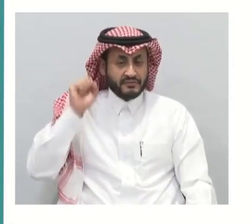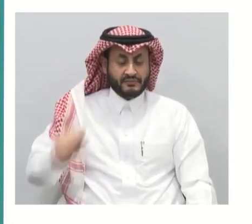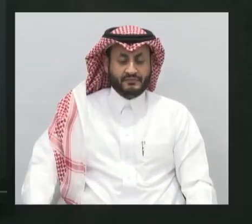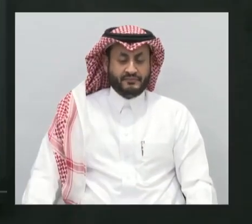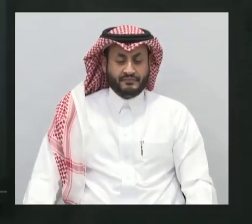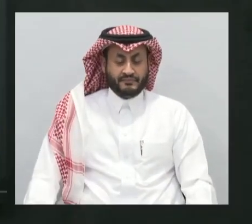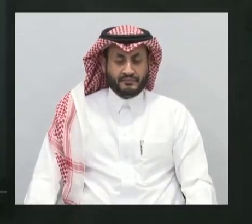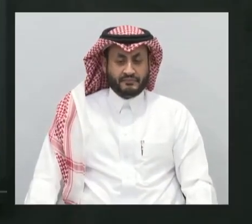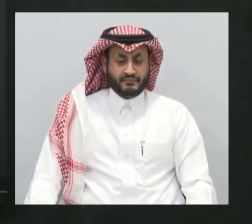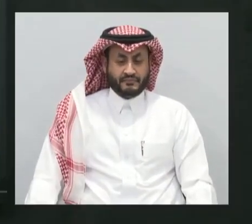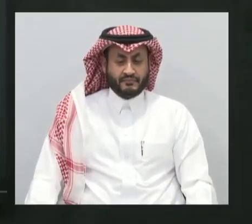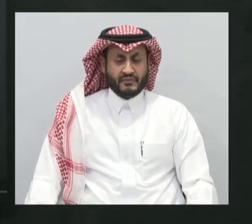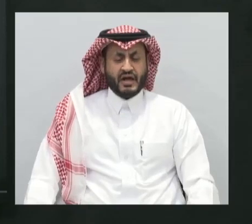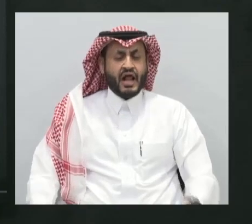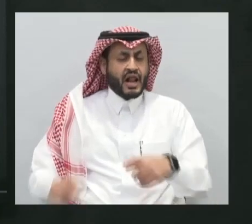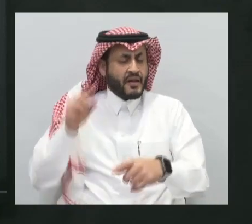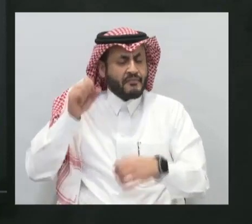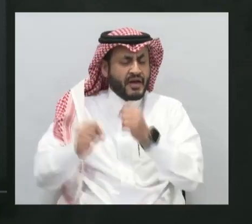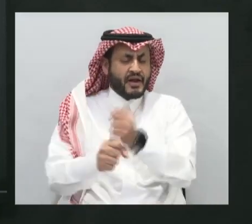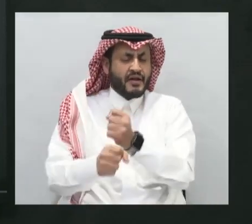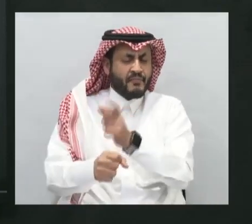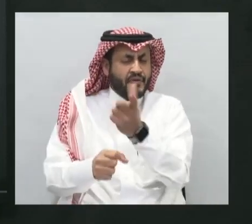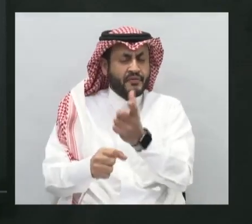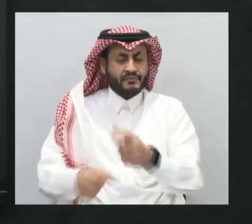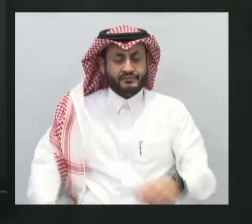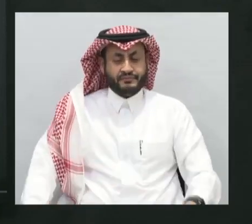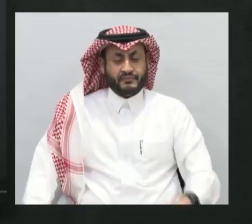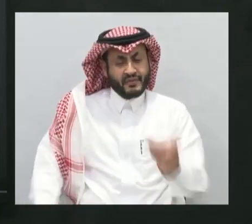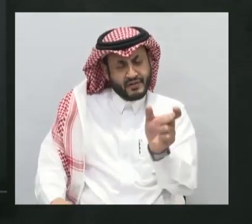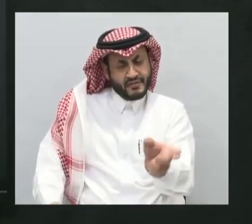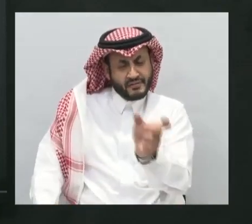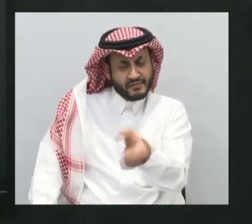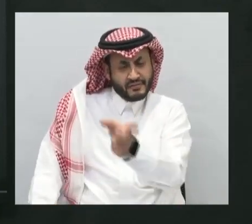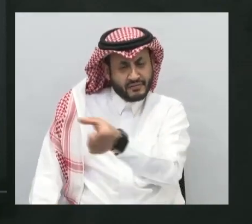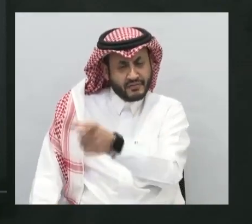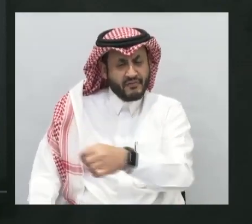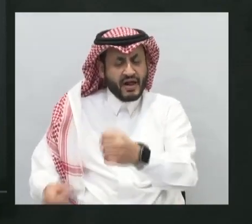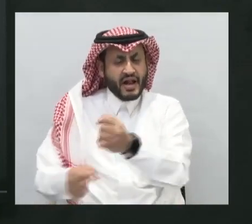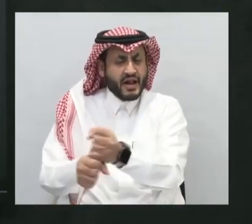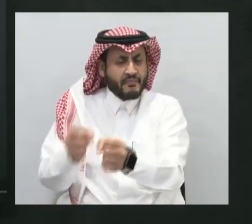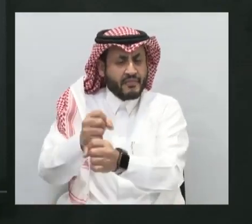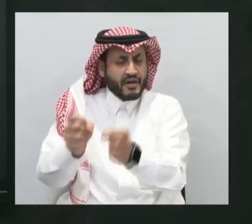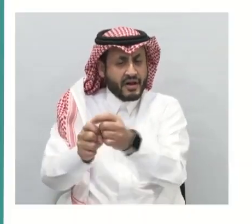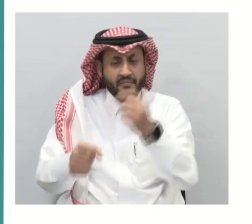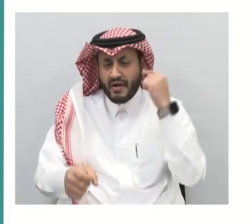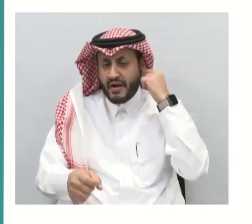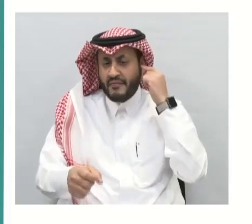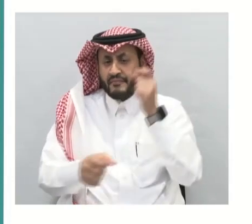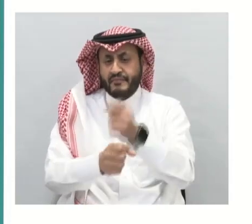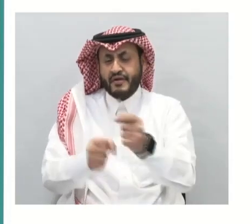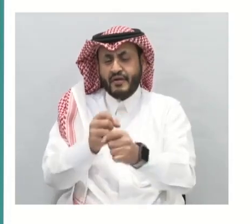لكي نعرف كيف تعمل لابد ان نتعرف كما تعرفنا في العين على تركيب ممتاز